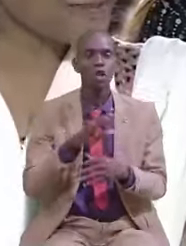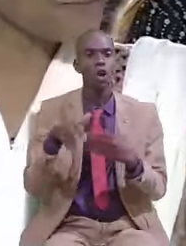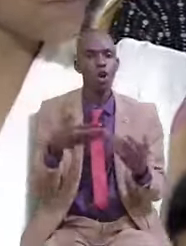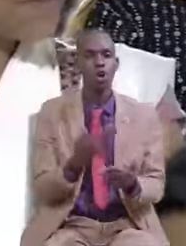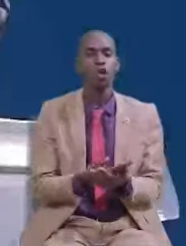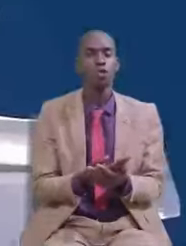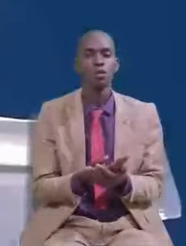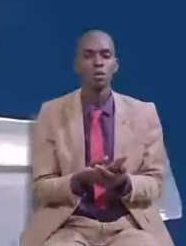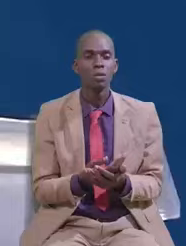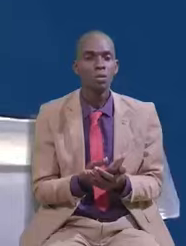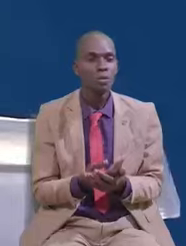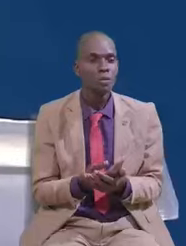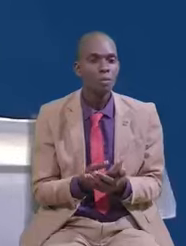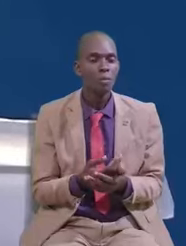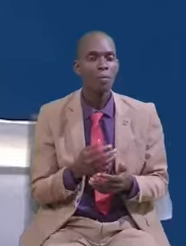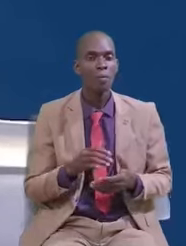tous.